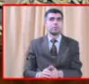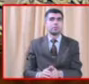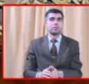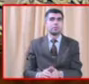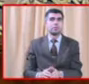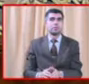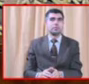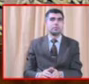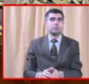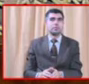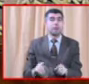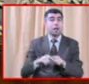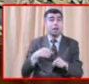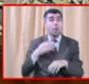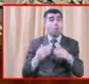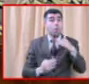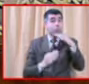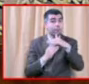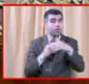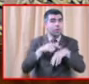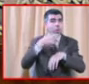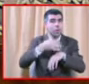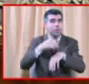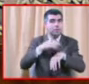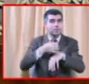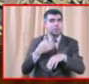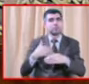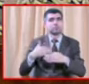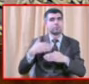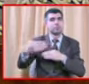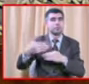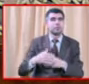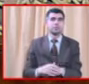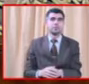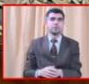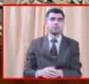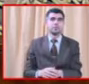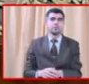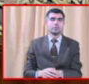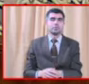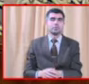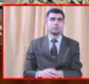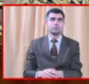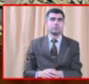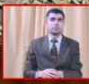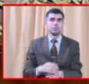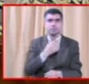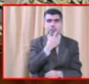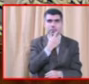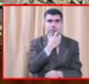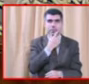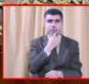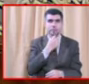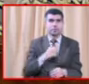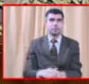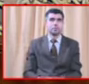التوقيت حتى وقفت سيدك. سنعطي واحد شوية ديال الامتياز ديال المقاطعة، ولكن الكلام الذي تقول السيد الرئيس